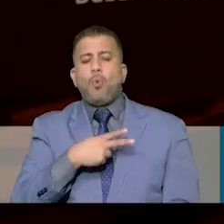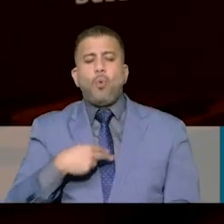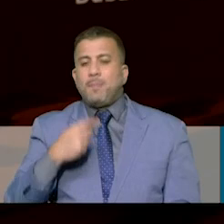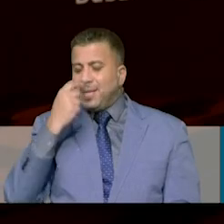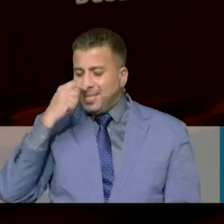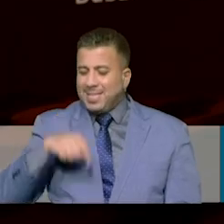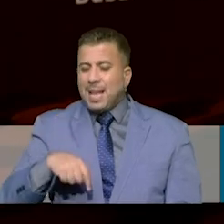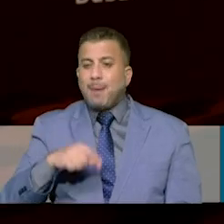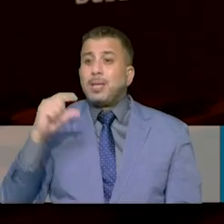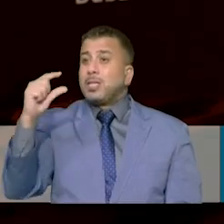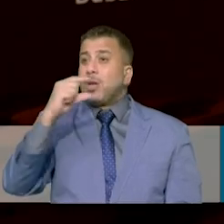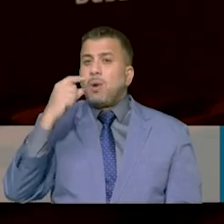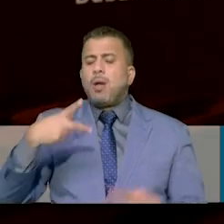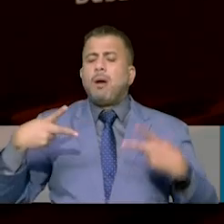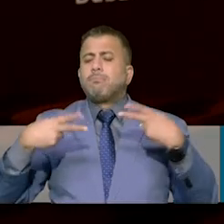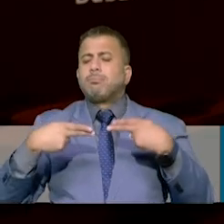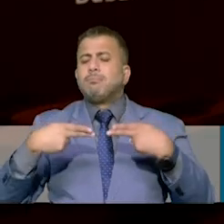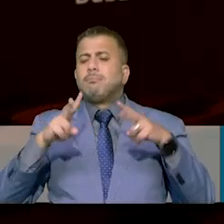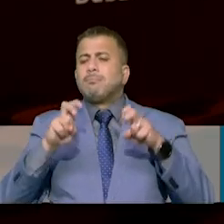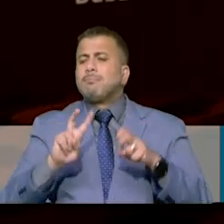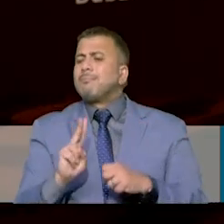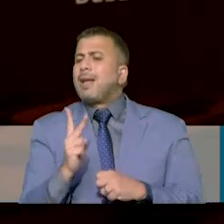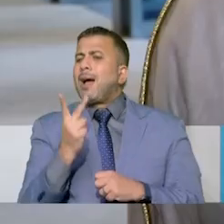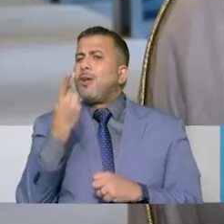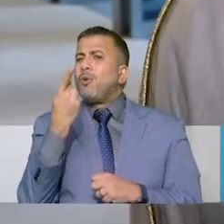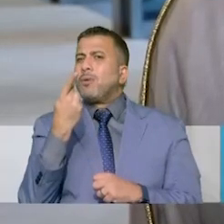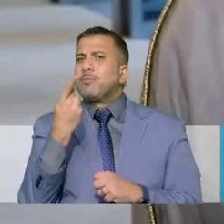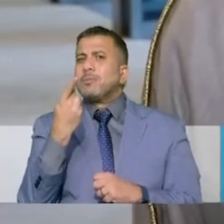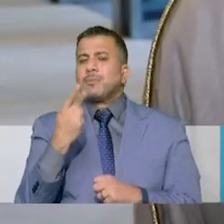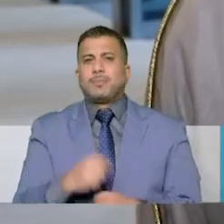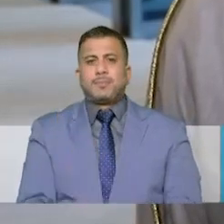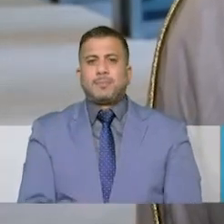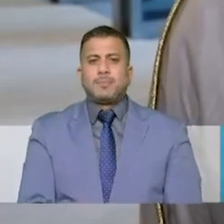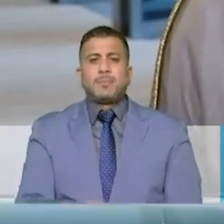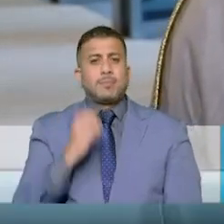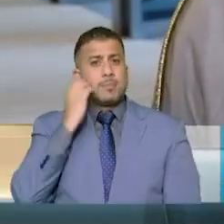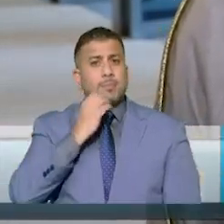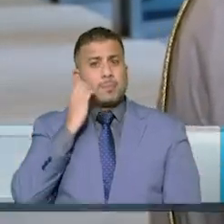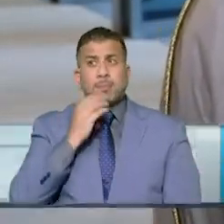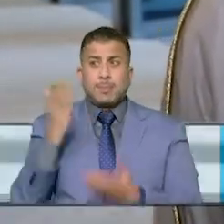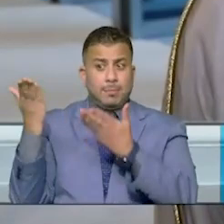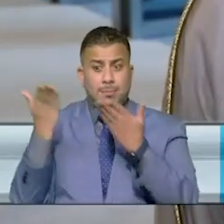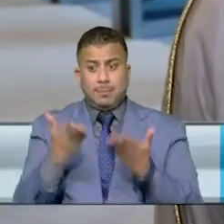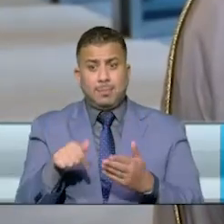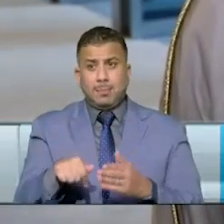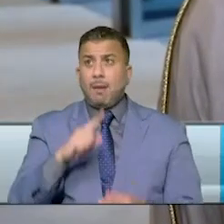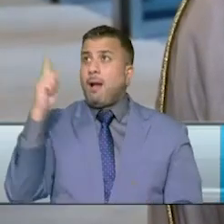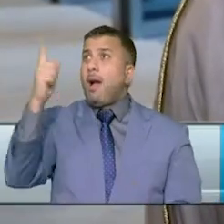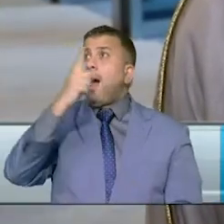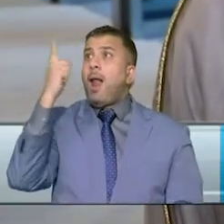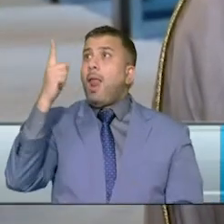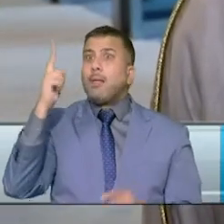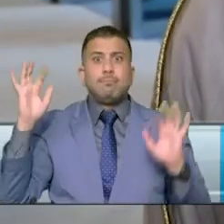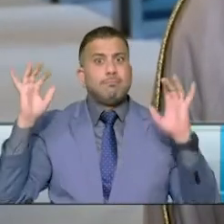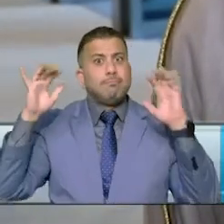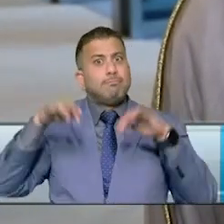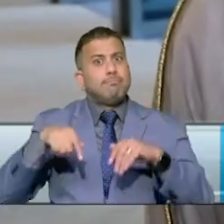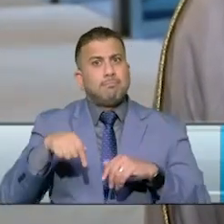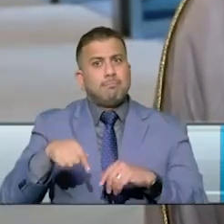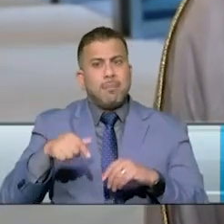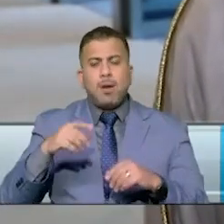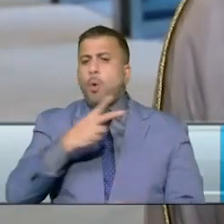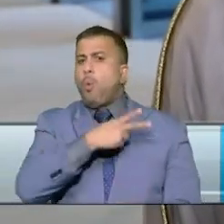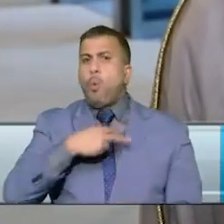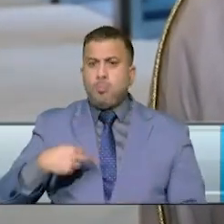الدولي للحد من تداعيات التغير المناخي قدره دوله الامارات على استضافه فعاليات عالميه وحرص القياده في